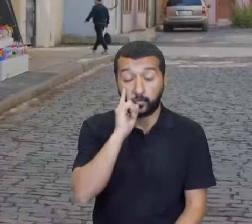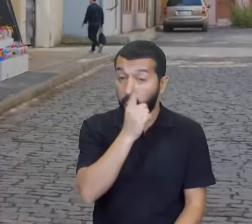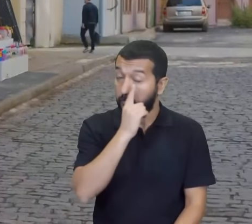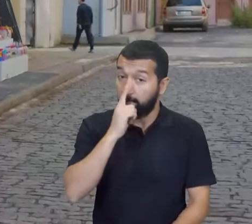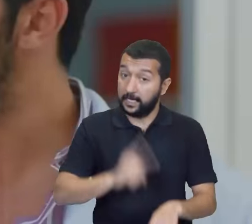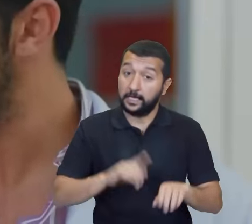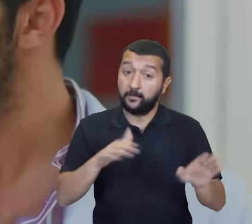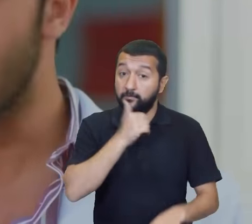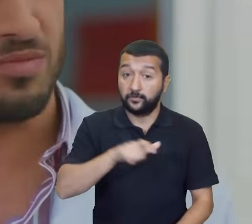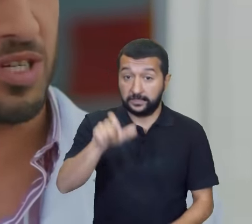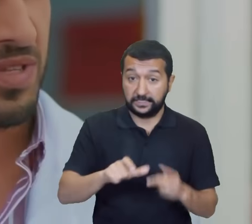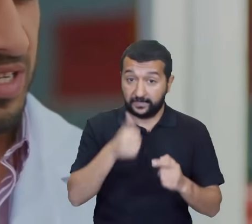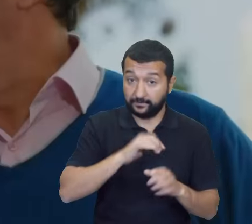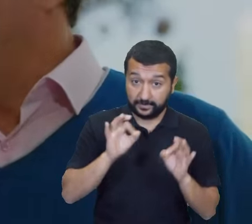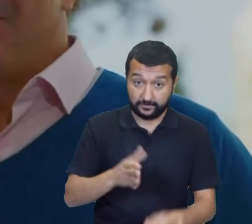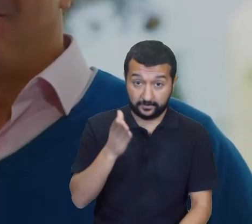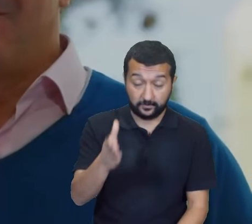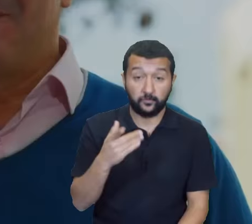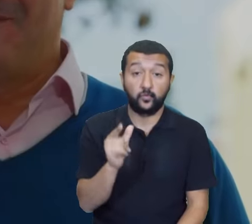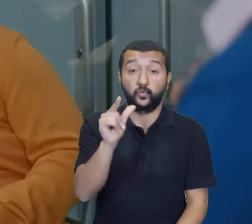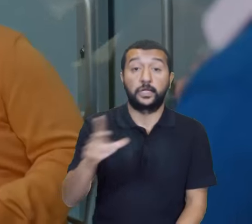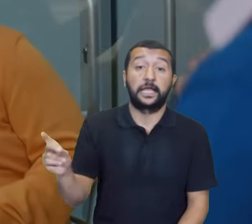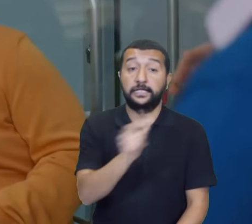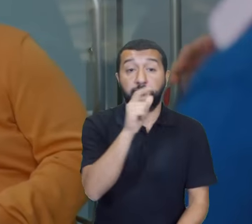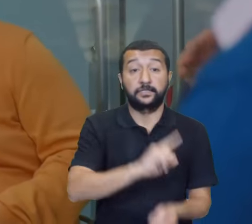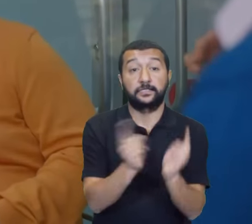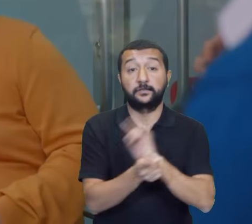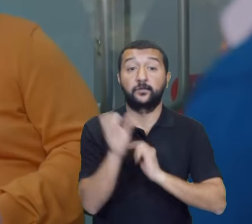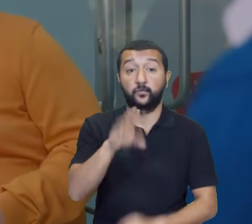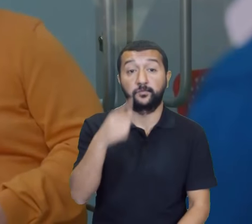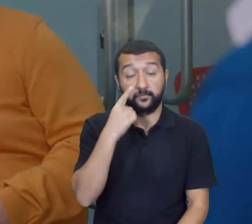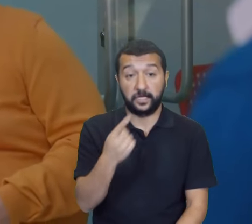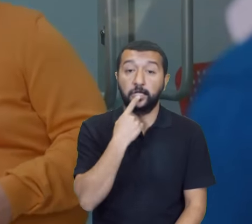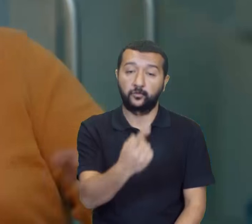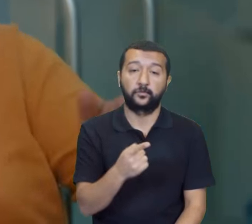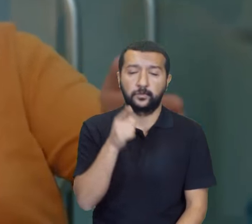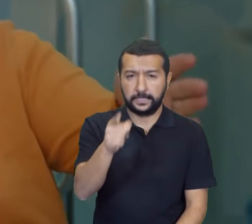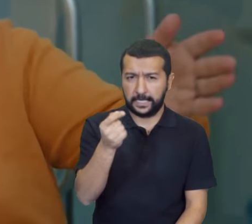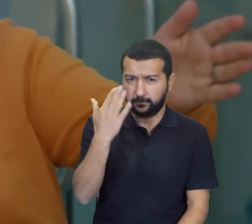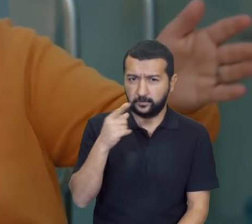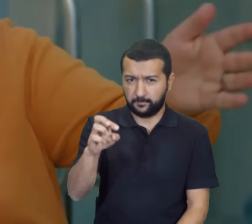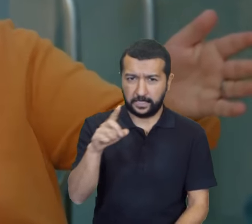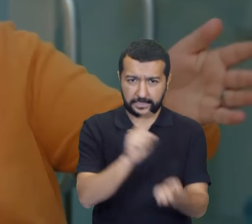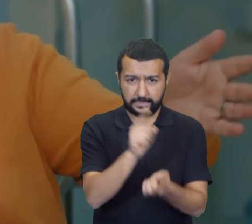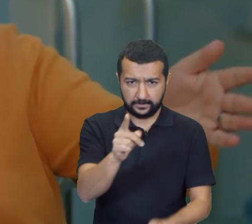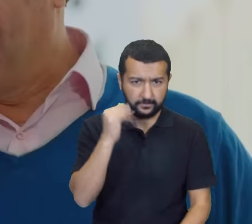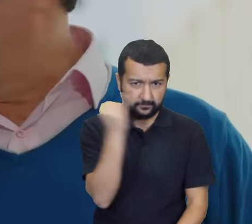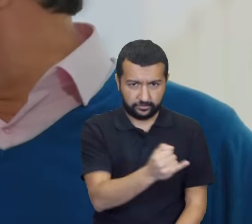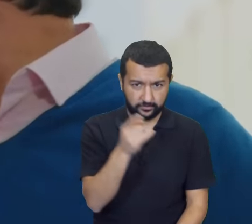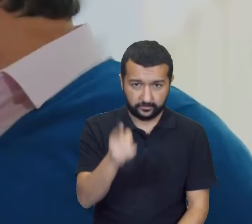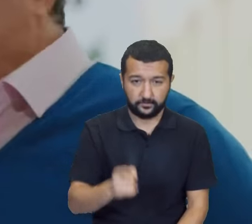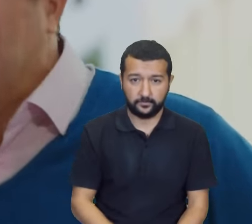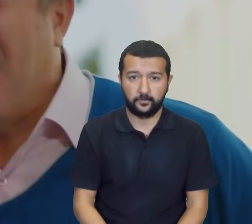Gözlerime inanamıyorum abi. Bu Şevket abim şimdi. Yok, yok. Uzaylılar kaçırmış, yerine de bunu göndermişler. Bak demedi demeyin. Sen az önce Perran yengeyi mi